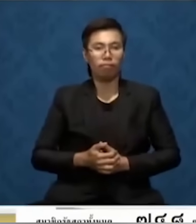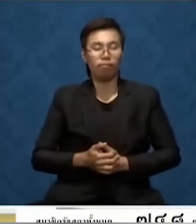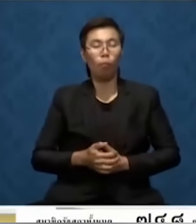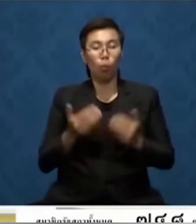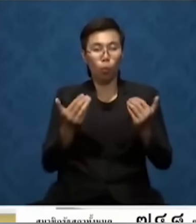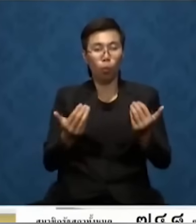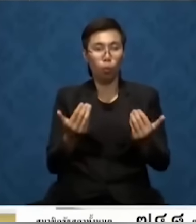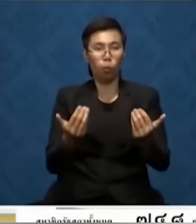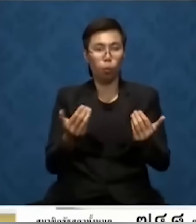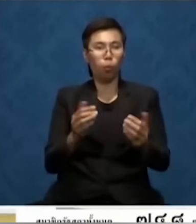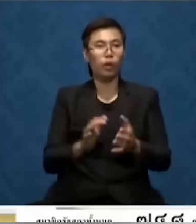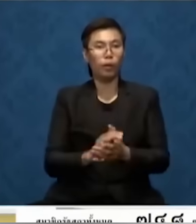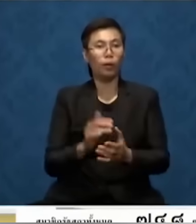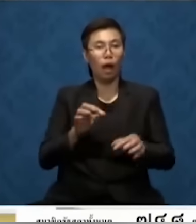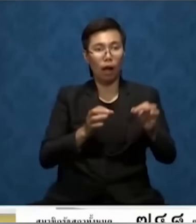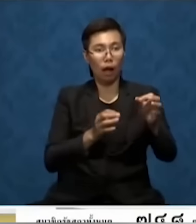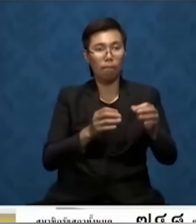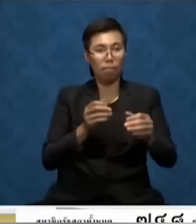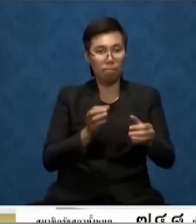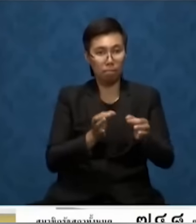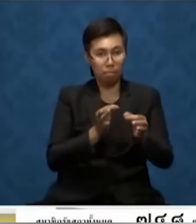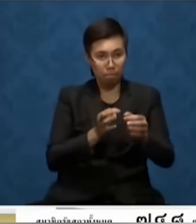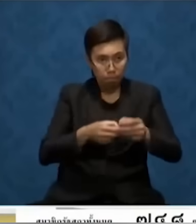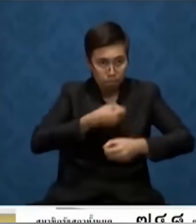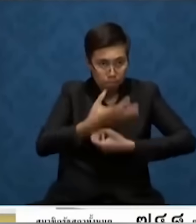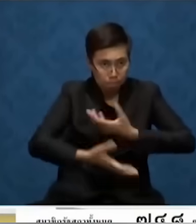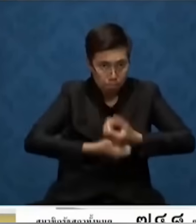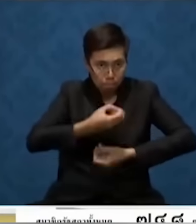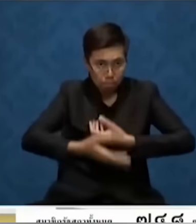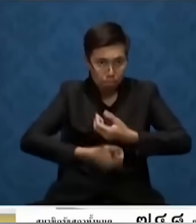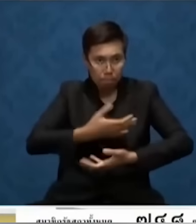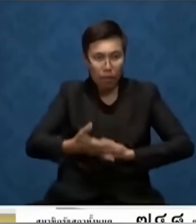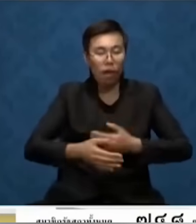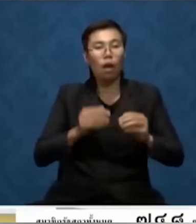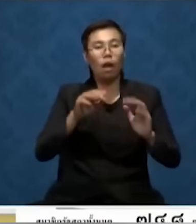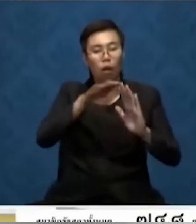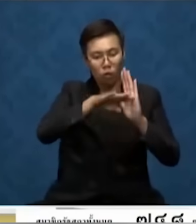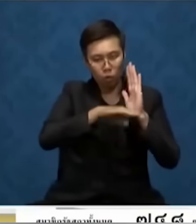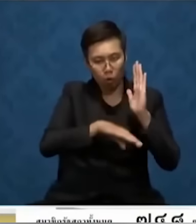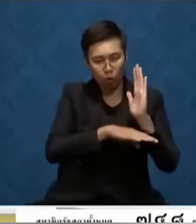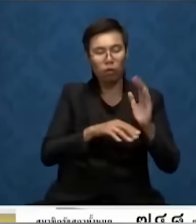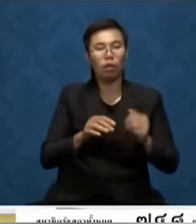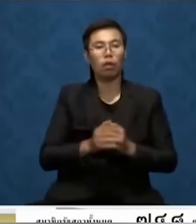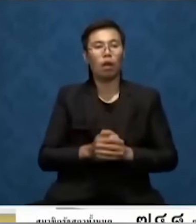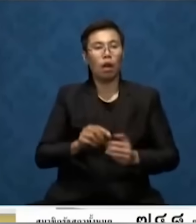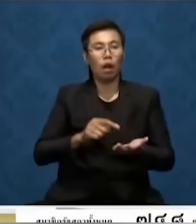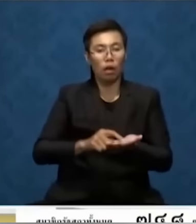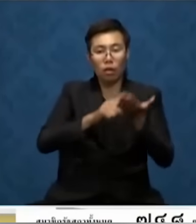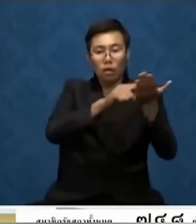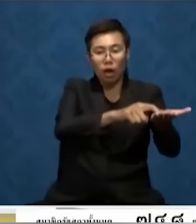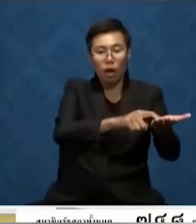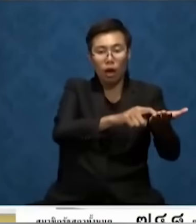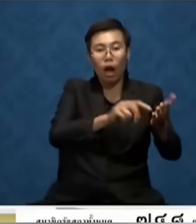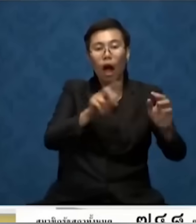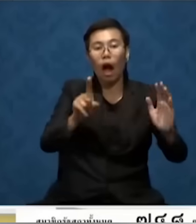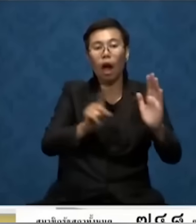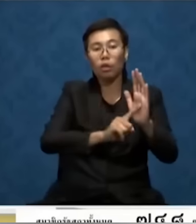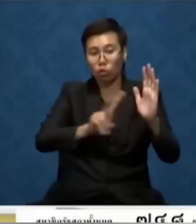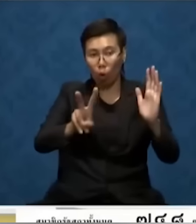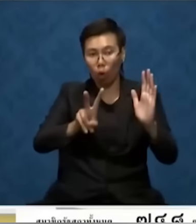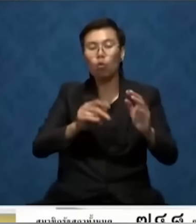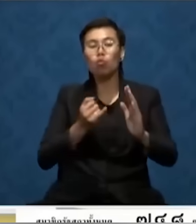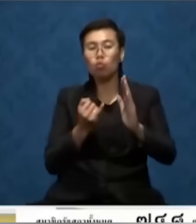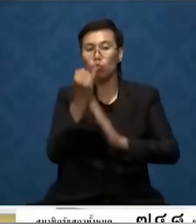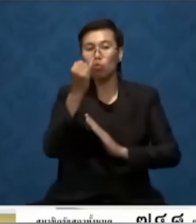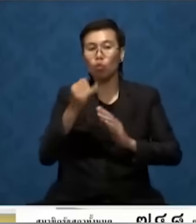ที่เราจะมาอภิปรายว่าขั้นตอนในการเสนอในครั้งที่2นั้นถูกกฎหม